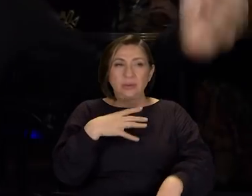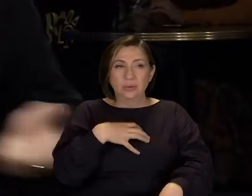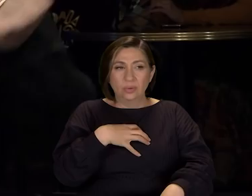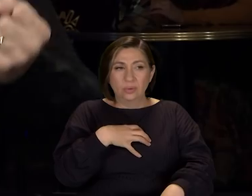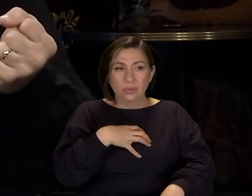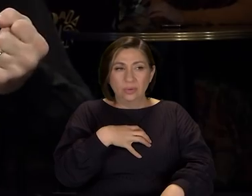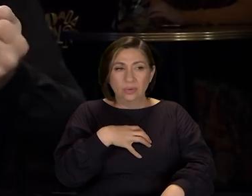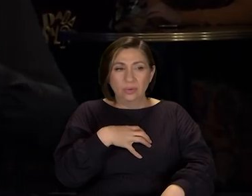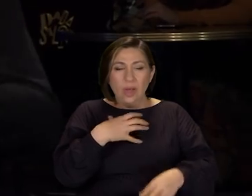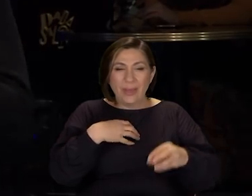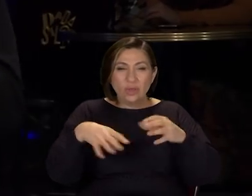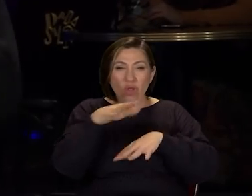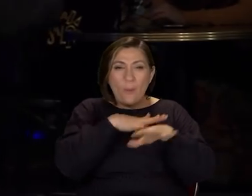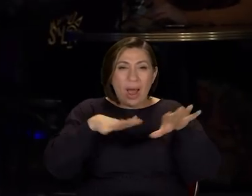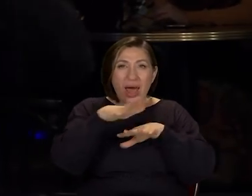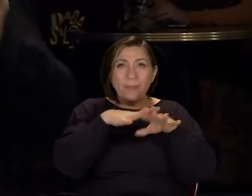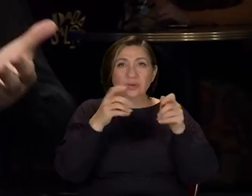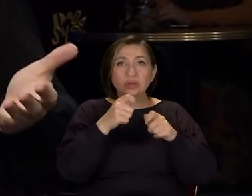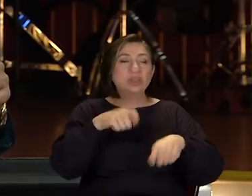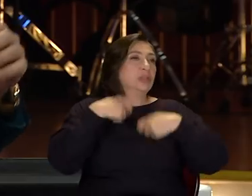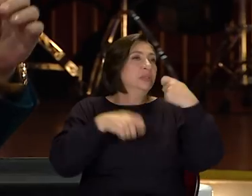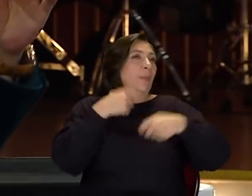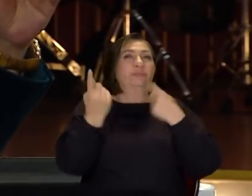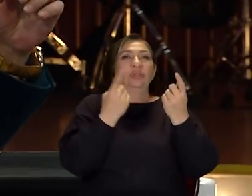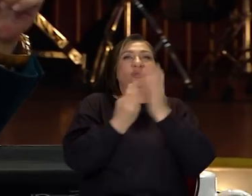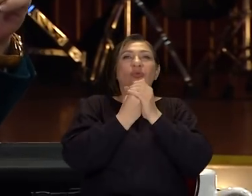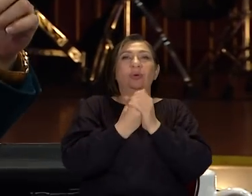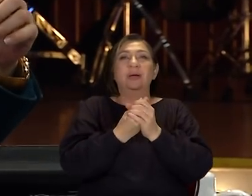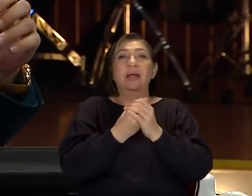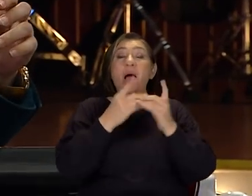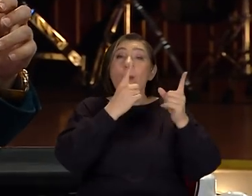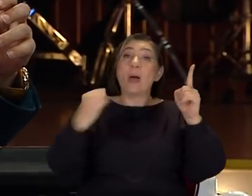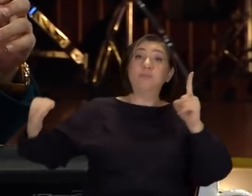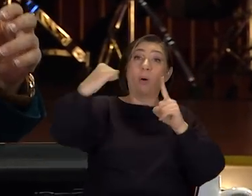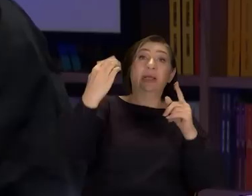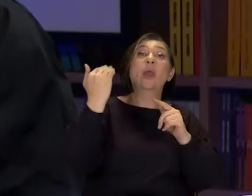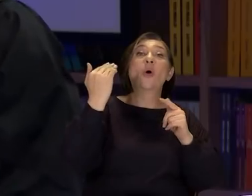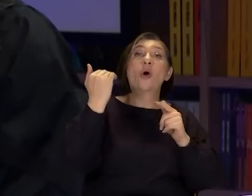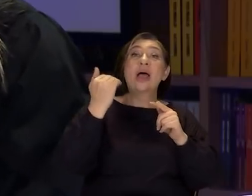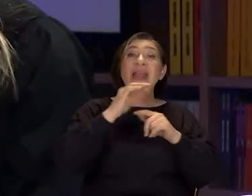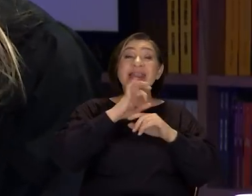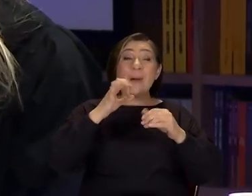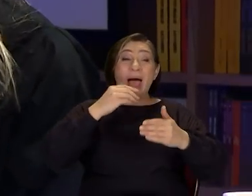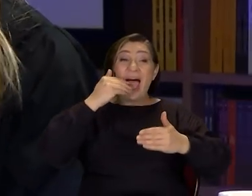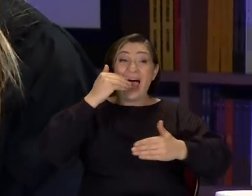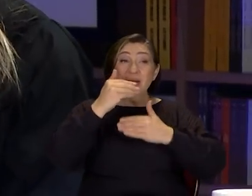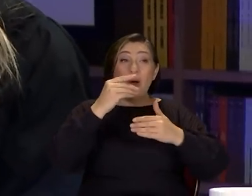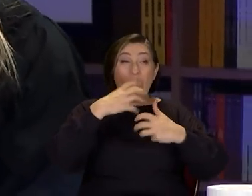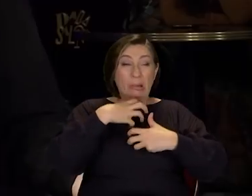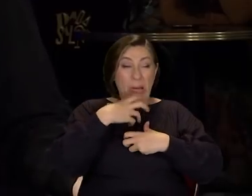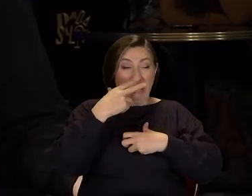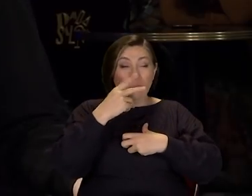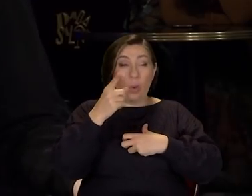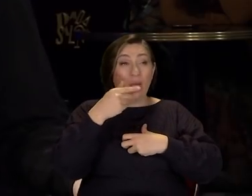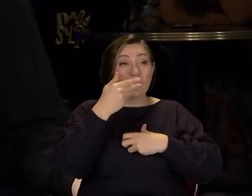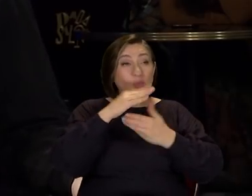sefer ben olayı toparlamaya çalışırken aynı şey. Saçma sapan tabii bir şey oluyor. Oradan bir tane apartat gelir böyle. Anlatacağımı da anlatamıyorum Okan abi.